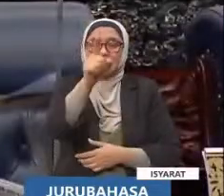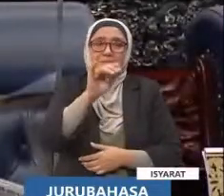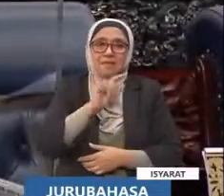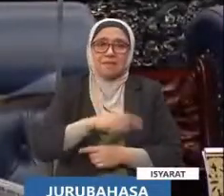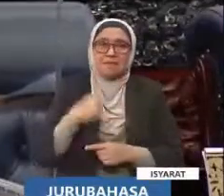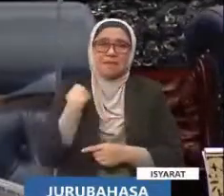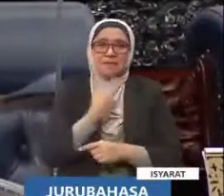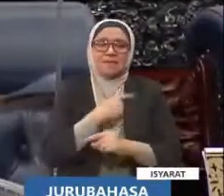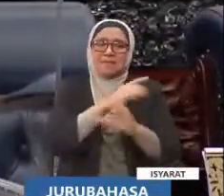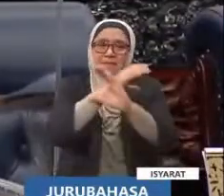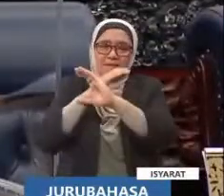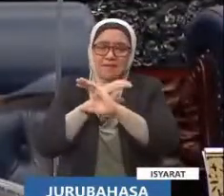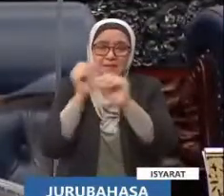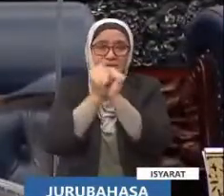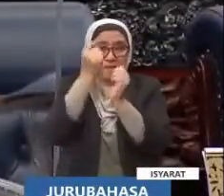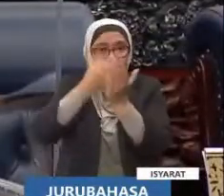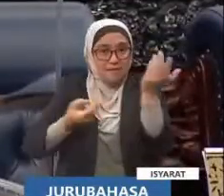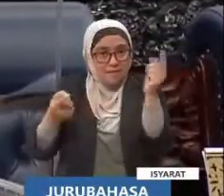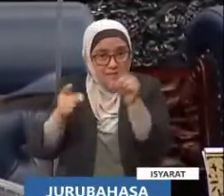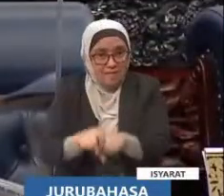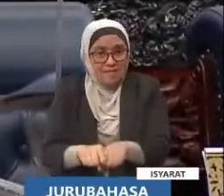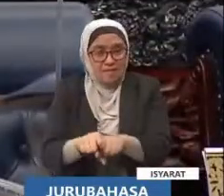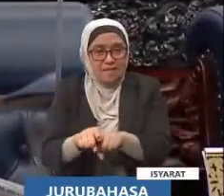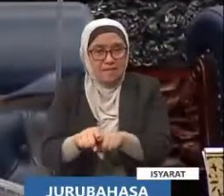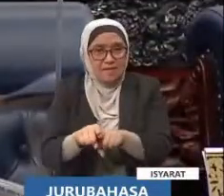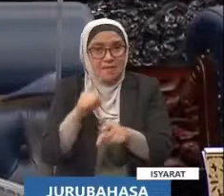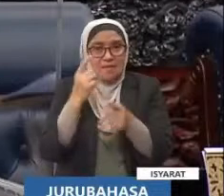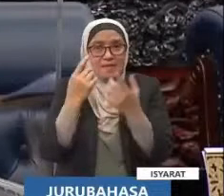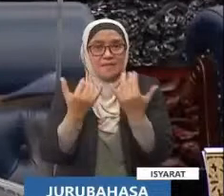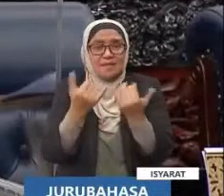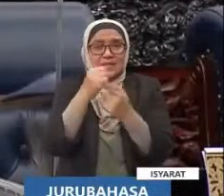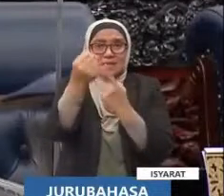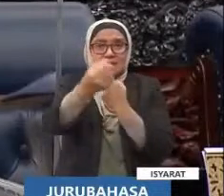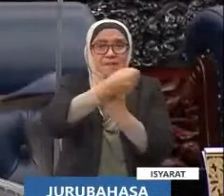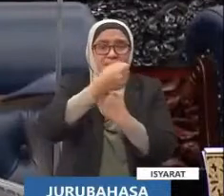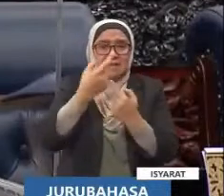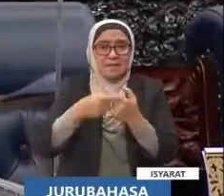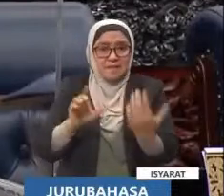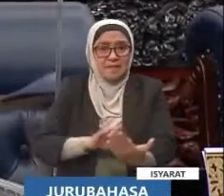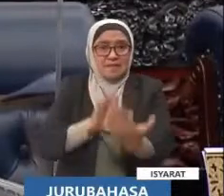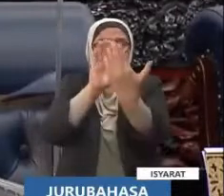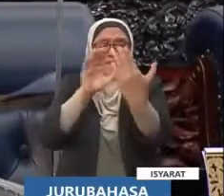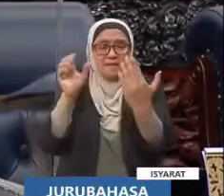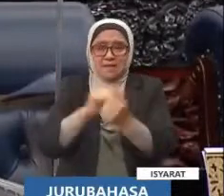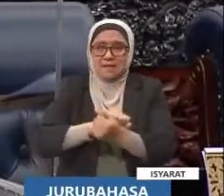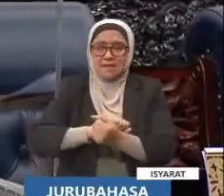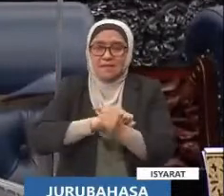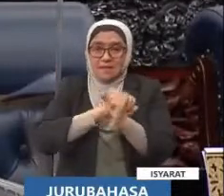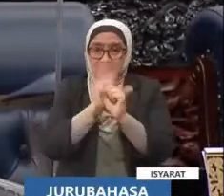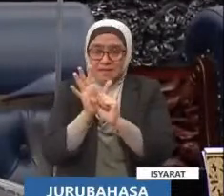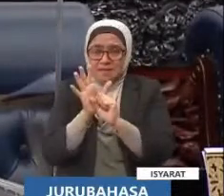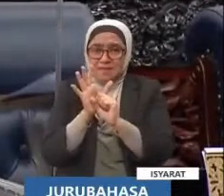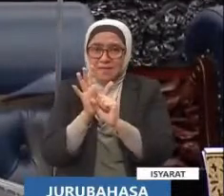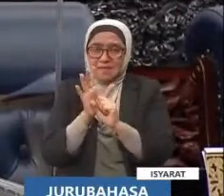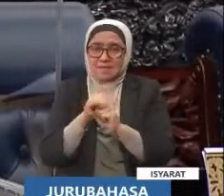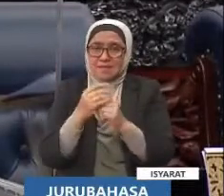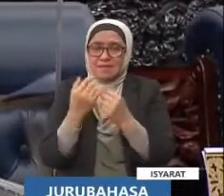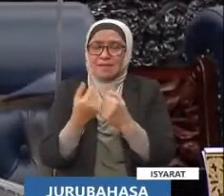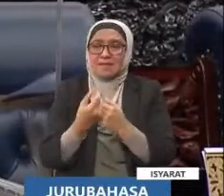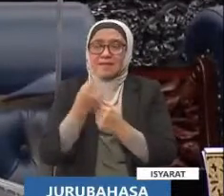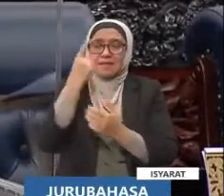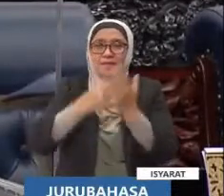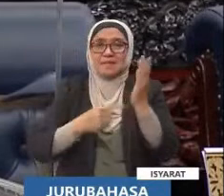kita prihatin tentang apa yang berlaku dalam dalam waktu ketika kita berdepan dengan endemik tapi ya telah